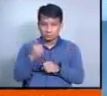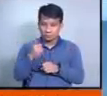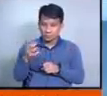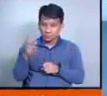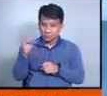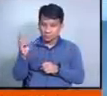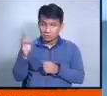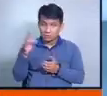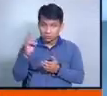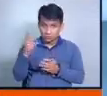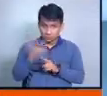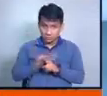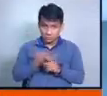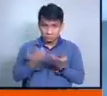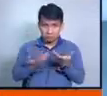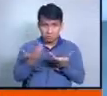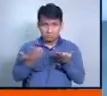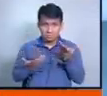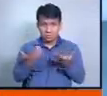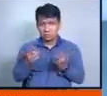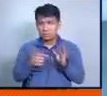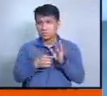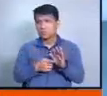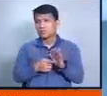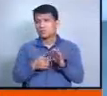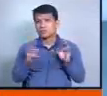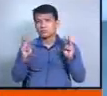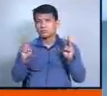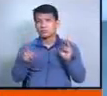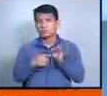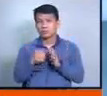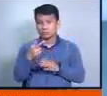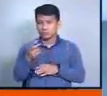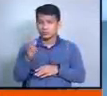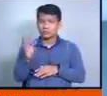1 year and 7 months... Siguro mga, wow,